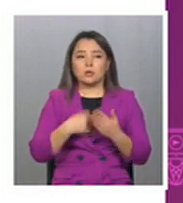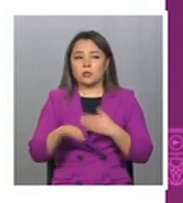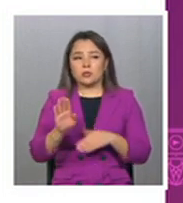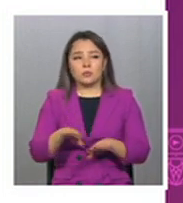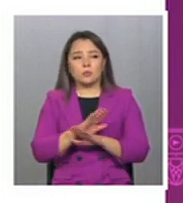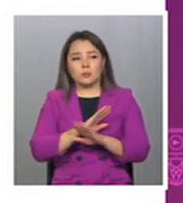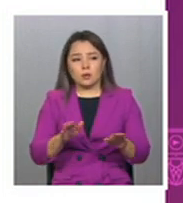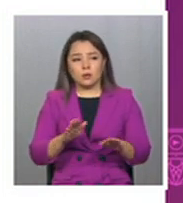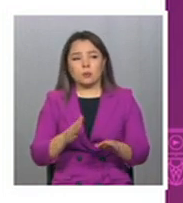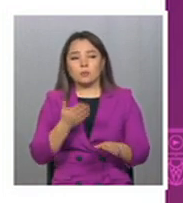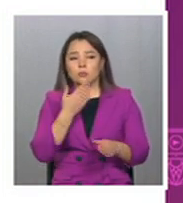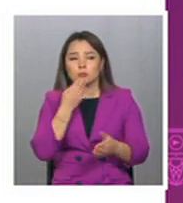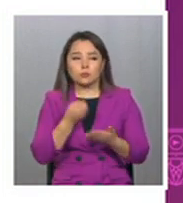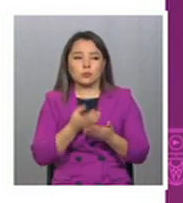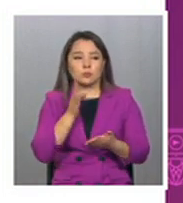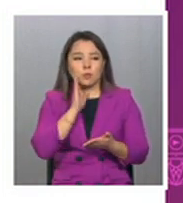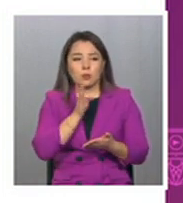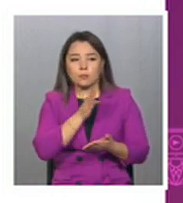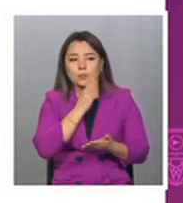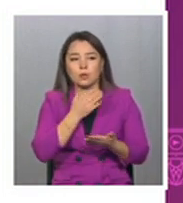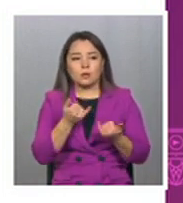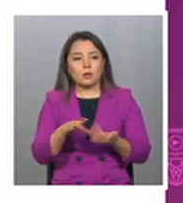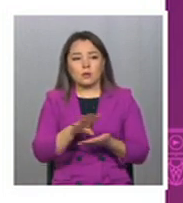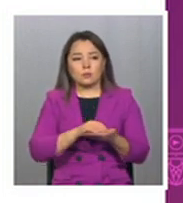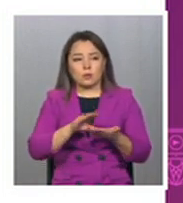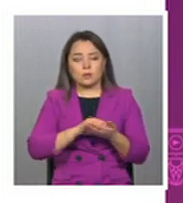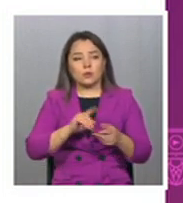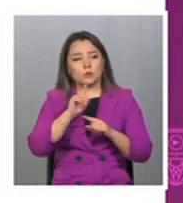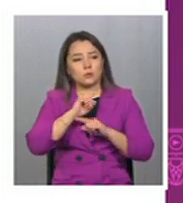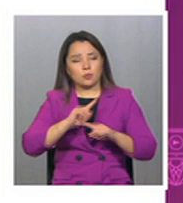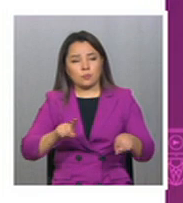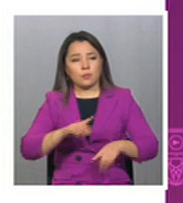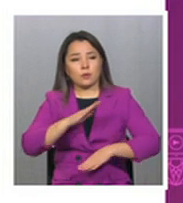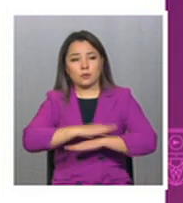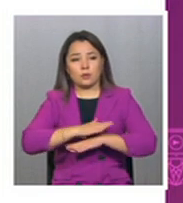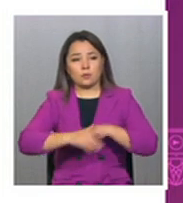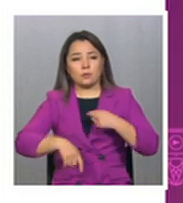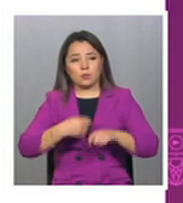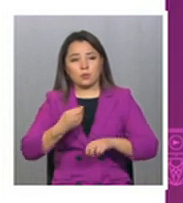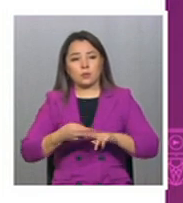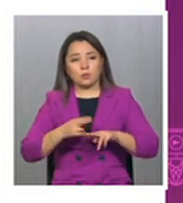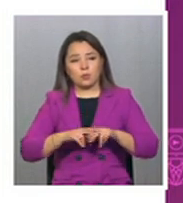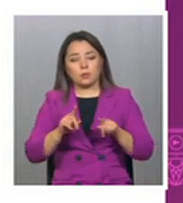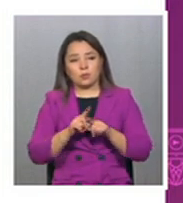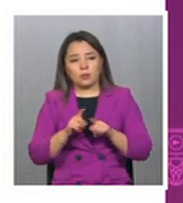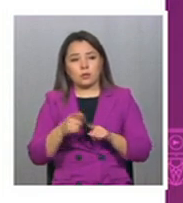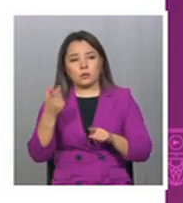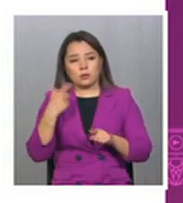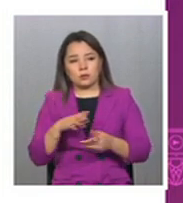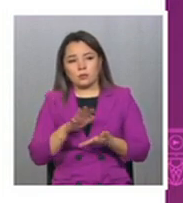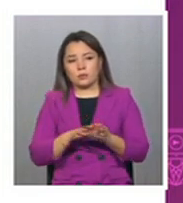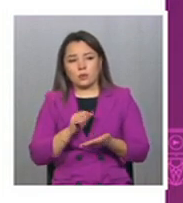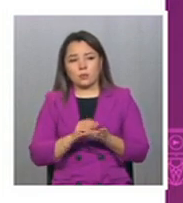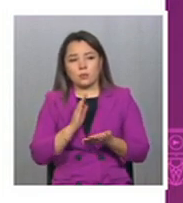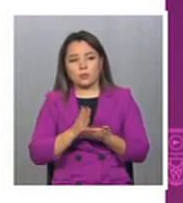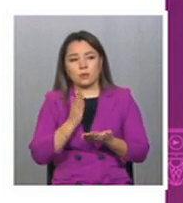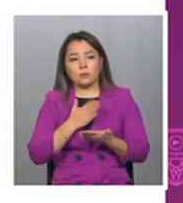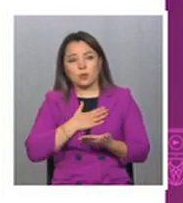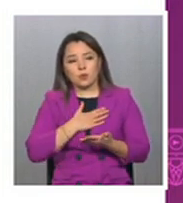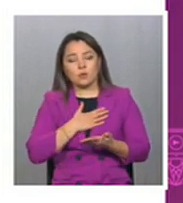кетпеші, жаным мама, енді әрі тәртіпсіздік істесем, оңбай, көгермей кетейін. Мен